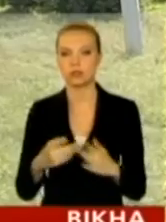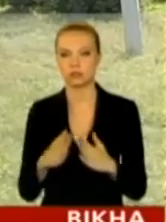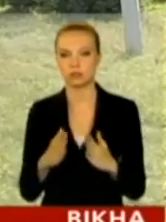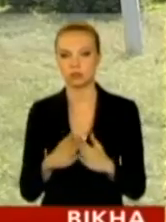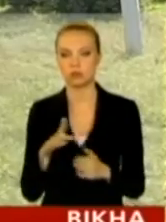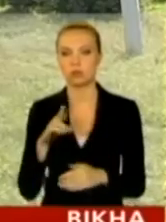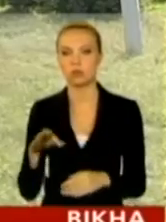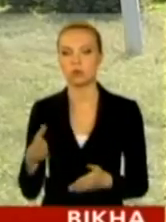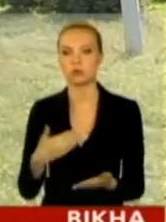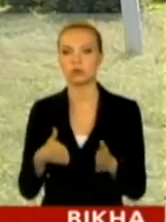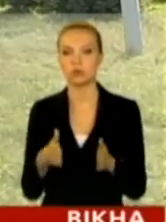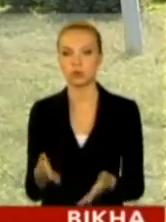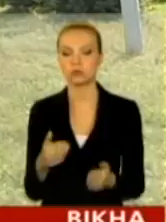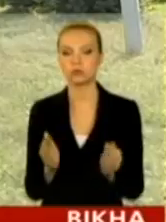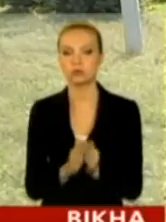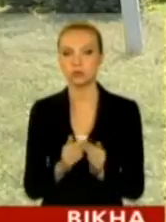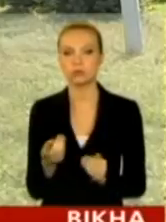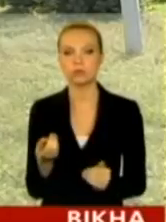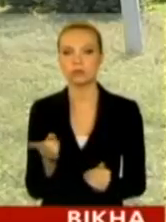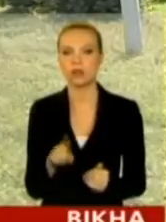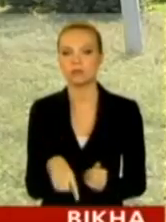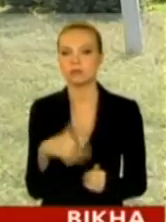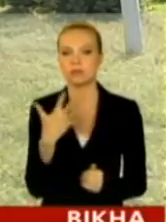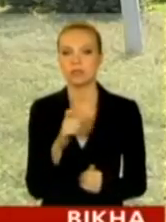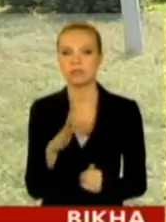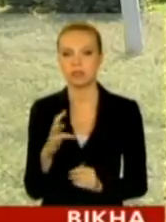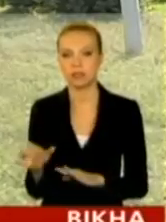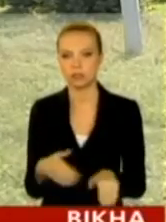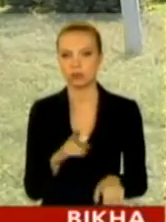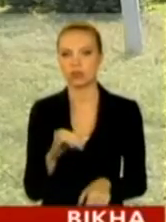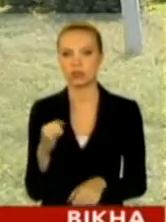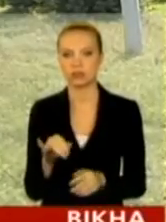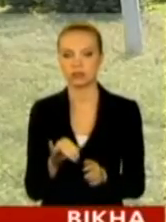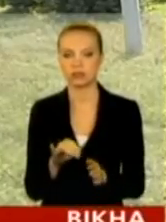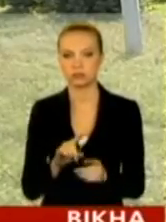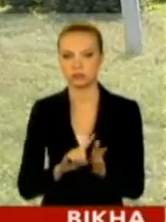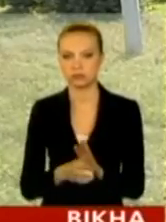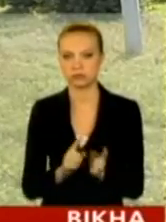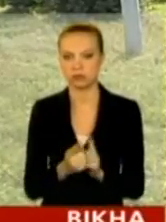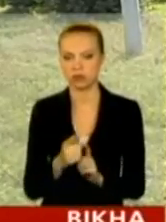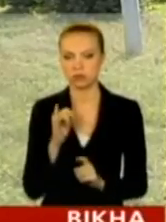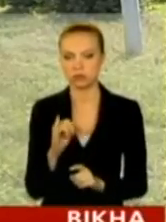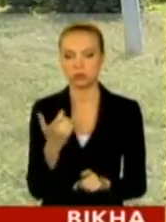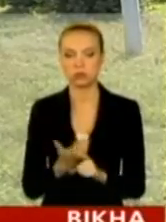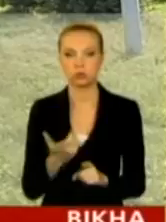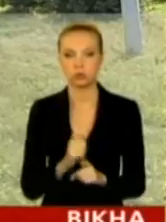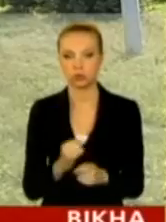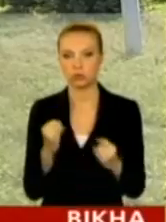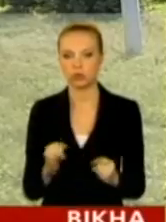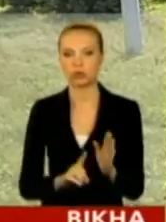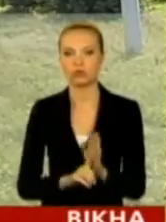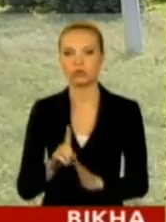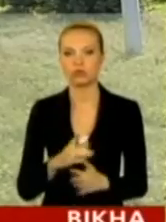По дорозі додому навіть 5 хвилин не пройшло, як їй стало погано. Дуже сильно погано.